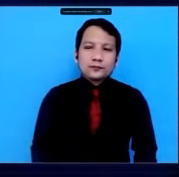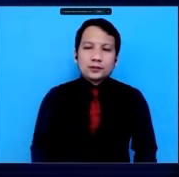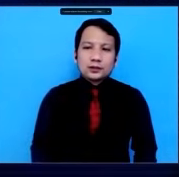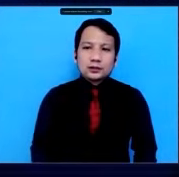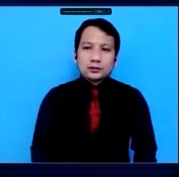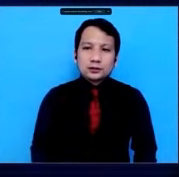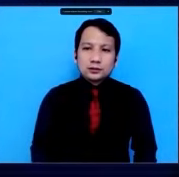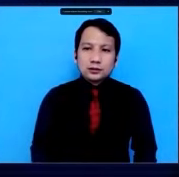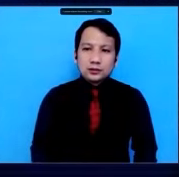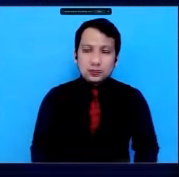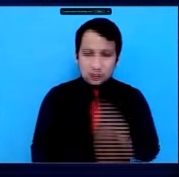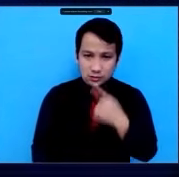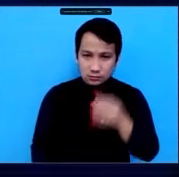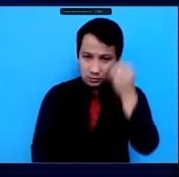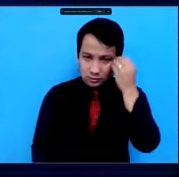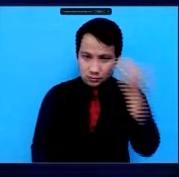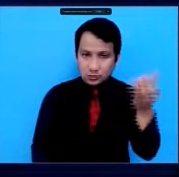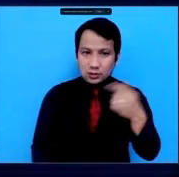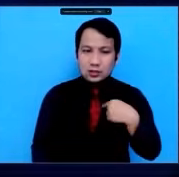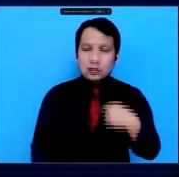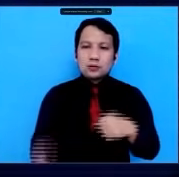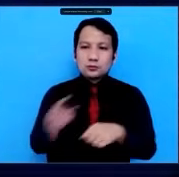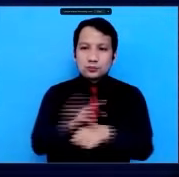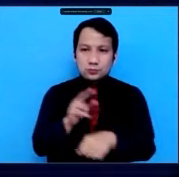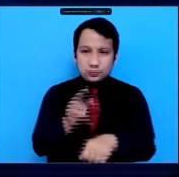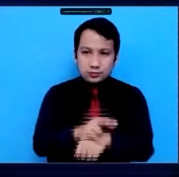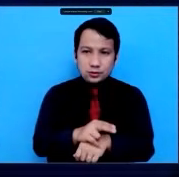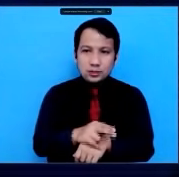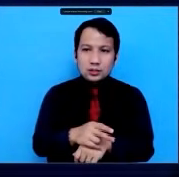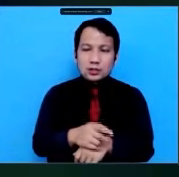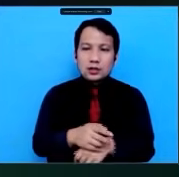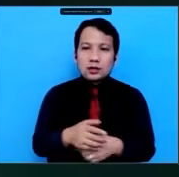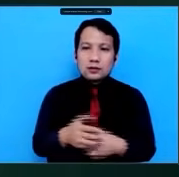At ito ay nalulong sa online sabong.